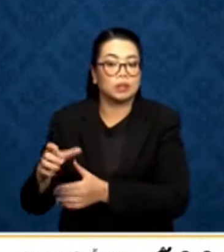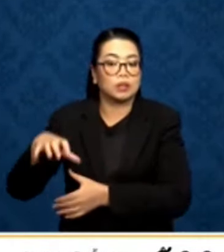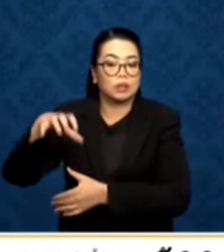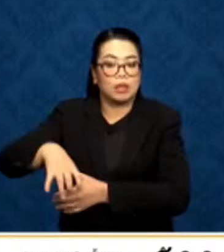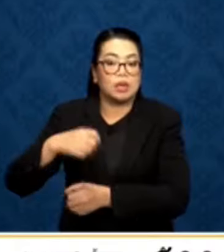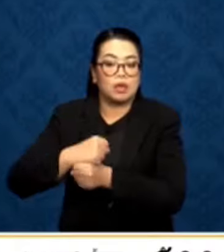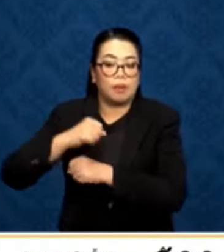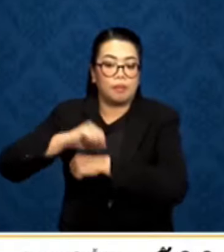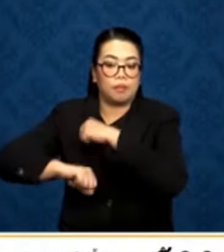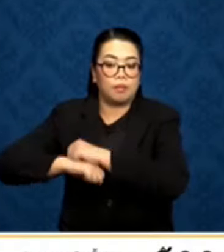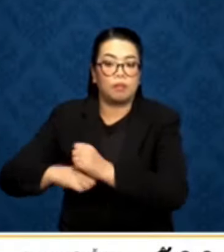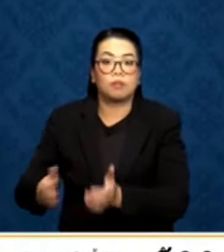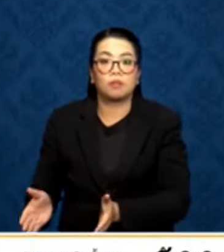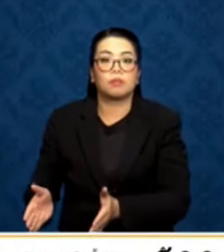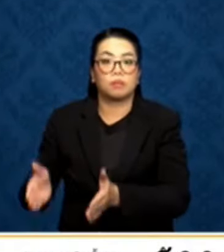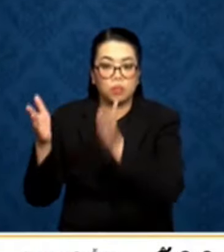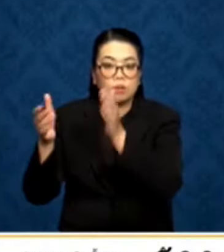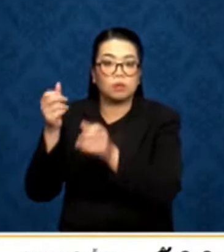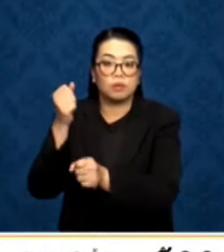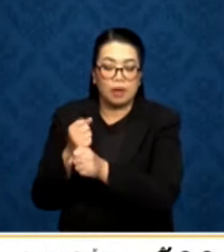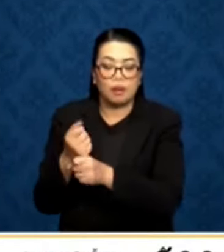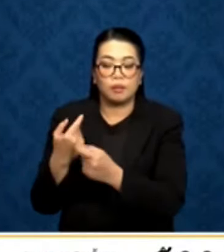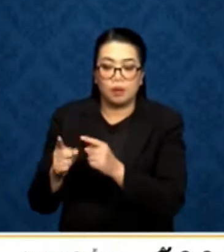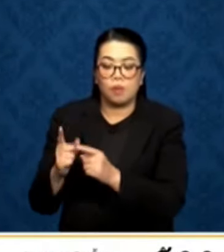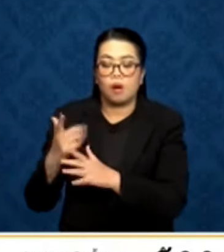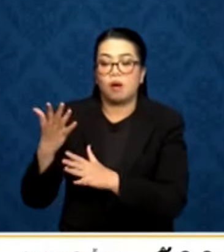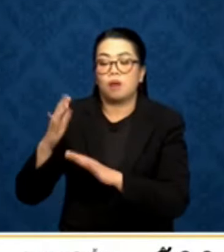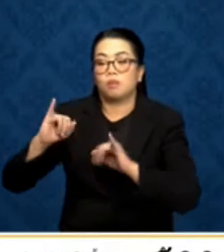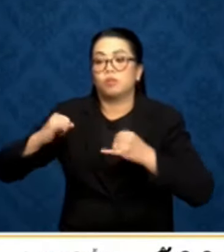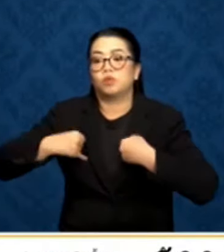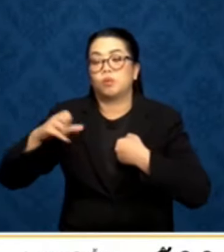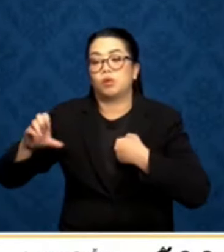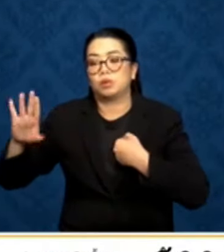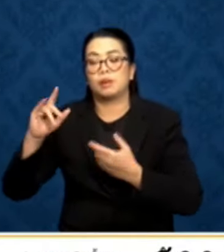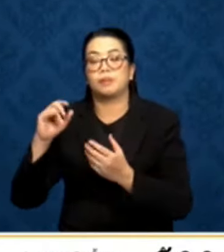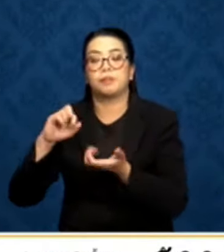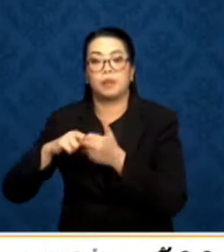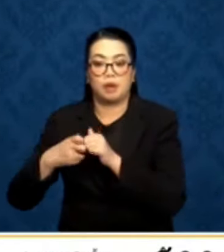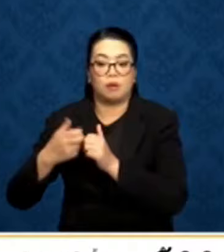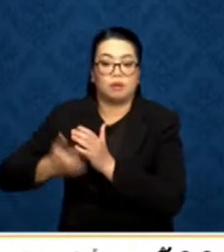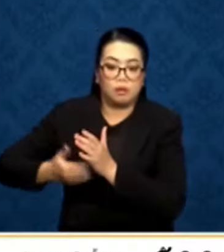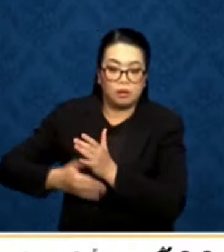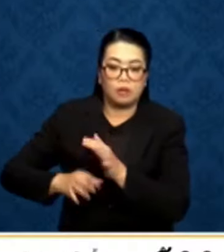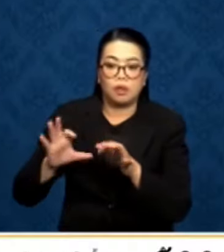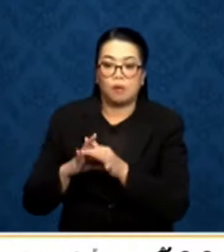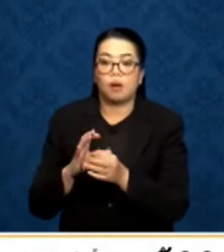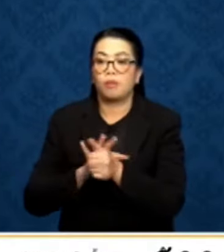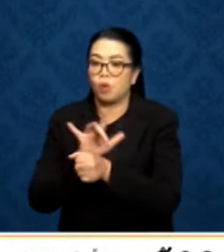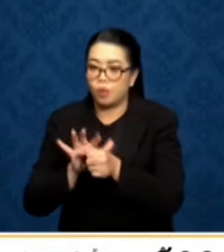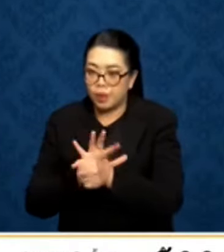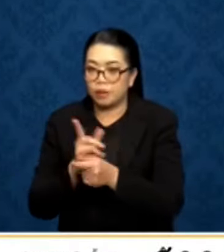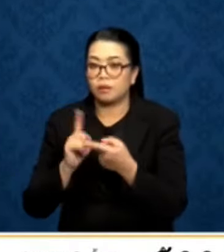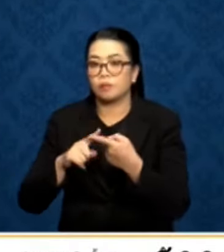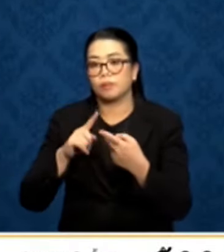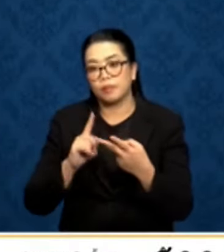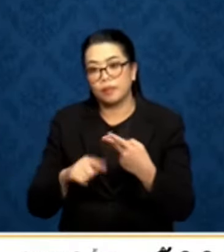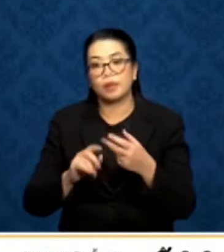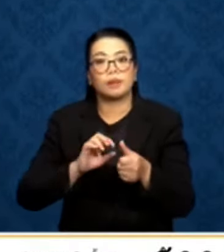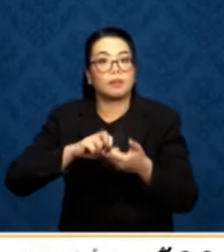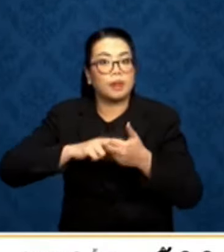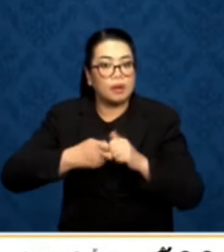พอได้ได้เริ่มดำเนินการนั้นทางผู้ประกอบการนะครับเกิดปัญหาไม่ว่าจะเป็นเกี่ยวกับเรื่องโควิดไม่ว่าจะเป็นเกี่ยวกับเรื่อง